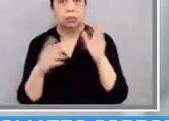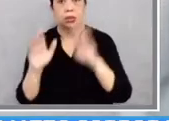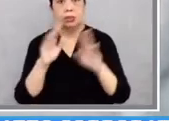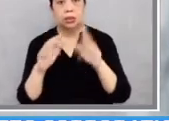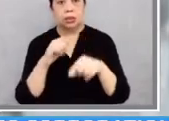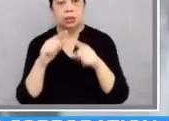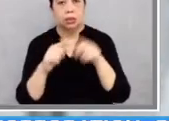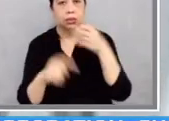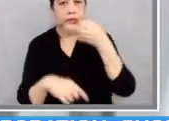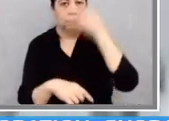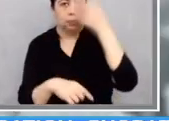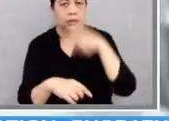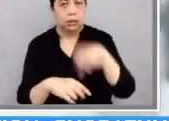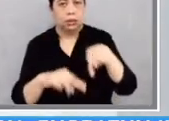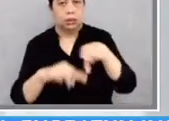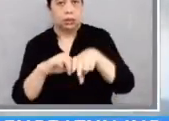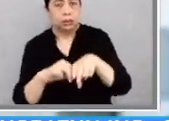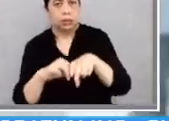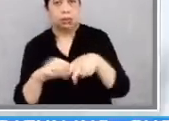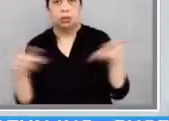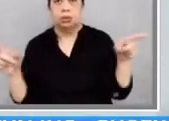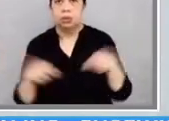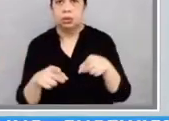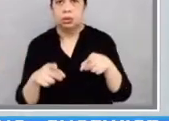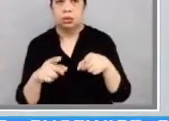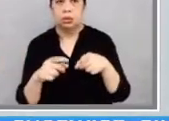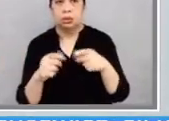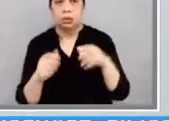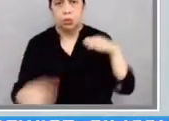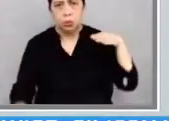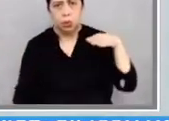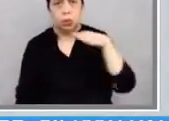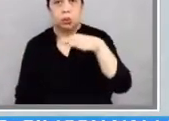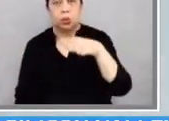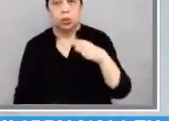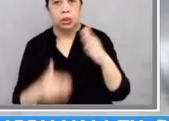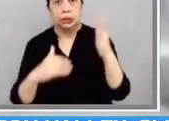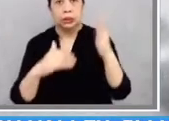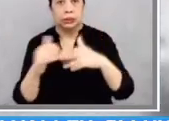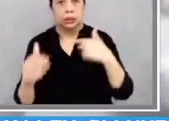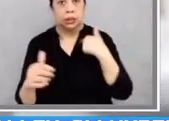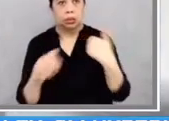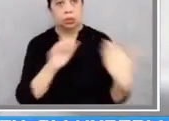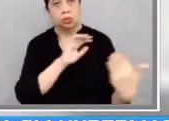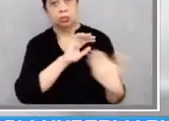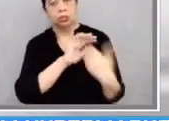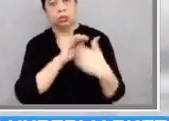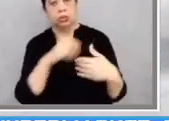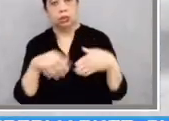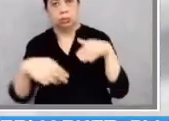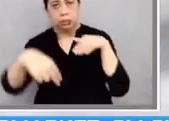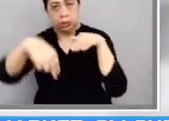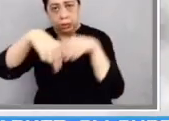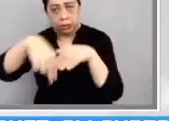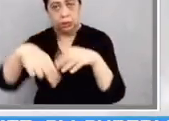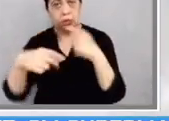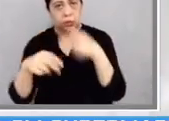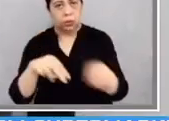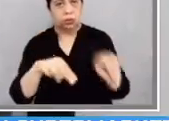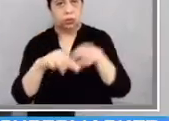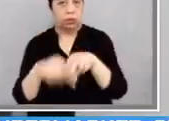ako, digla niyang iaharurot na kaysa naman masagasaan ako, sumampa na ako sa harunahan. Binantaan mo na siya ng driver na papatayin